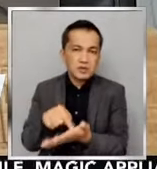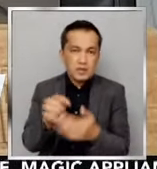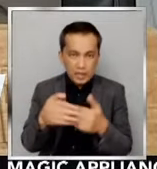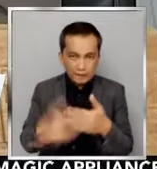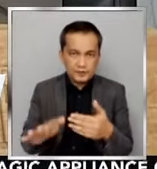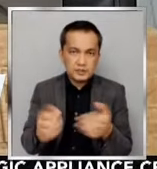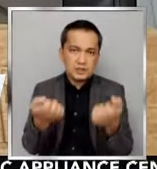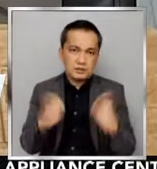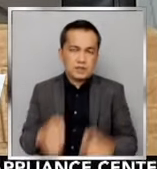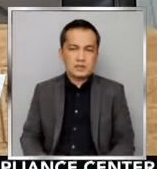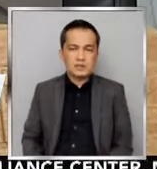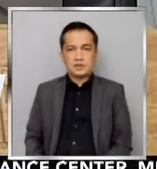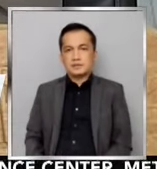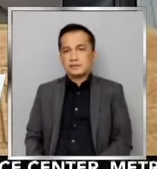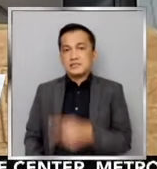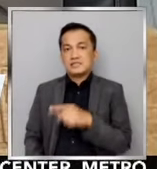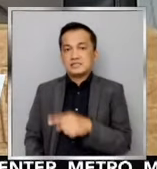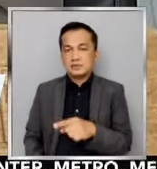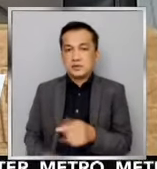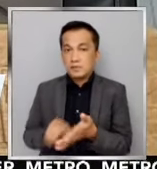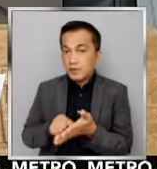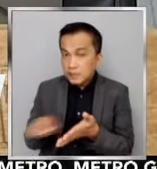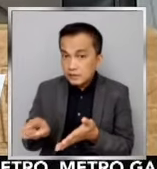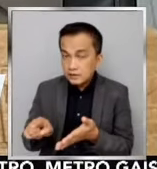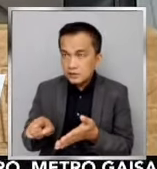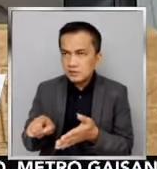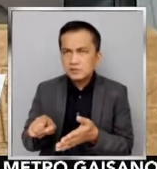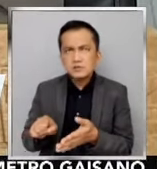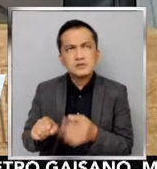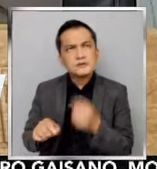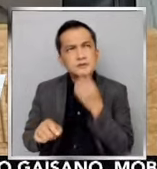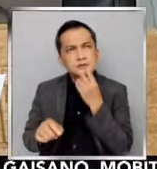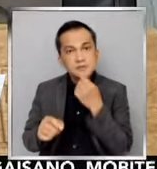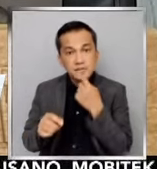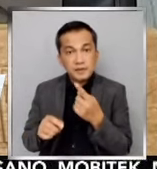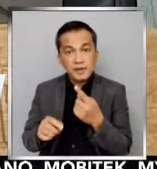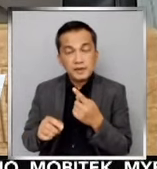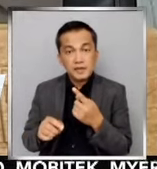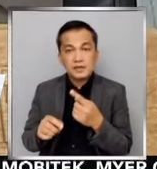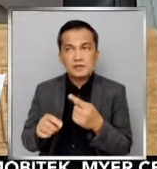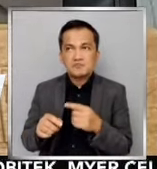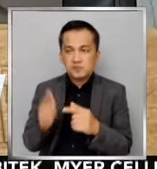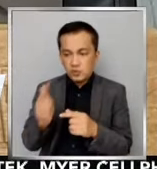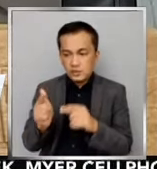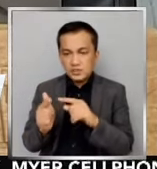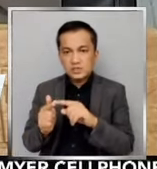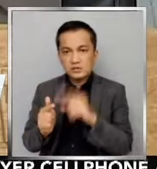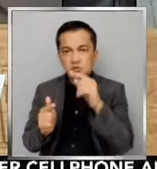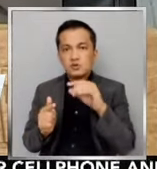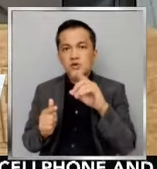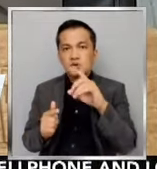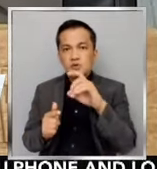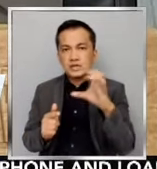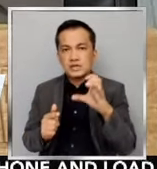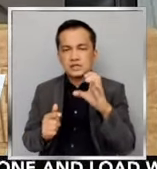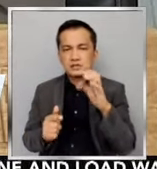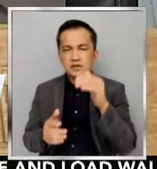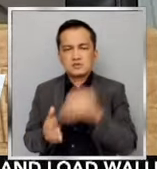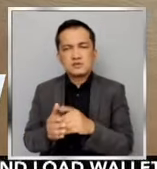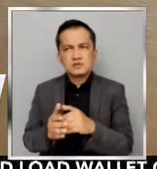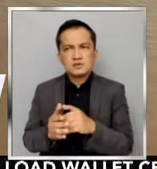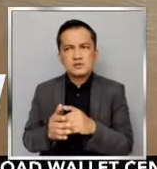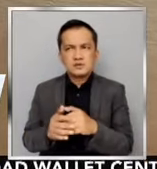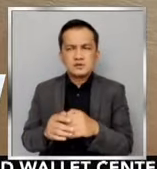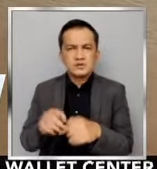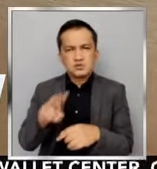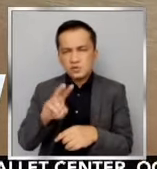Yung lalabas na bayad ay umaabot mula sa 20 hanggang 100,000 na 70, 200,000.